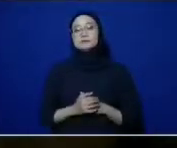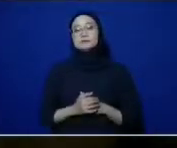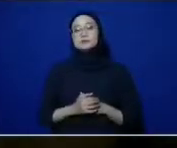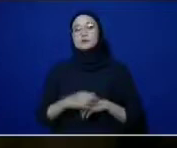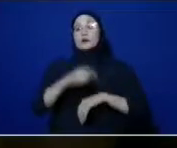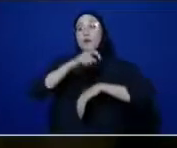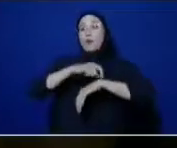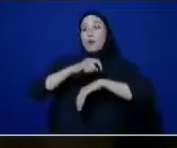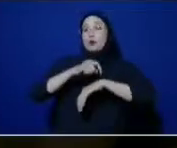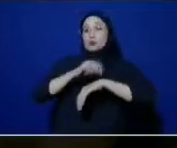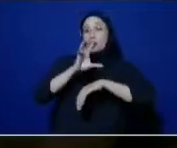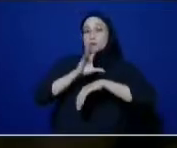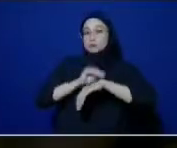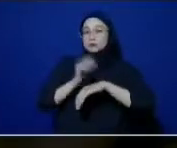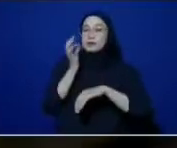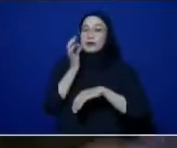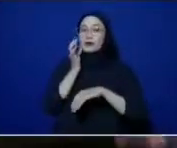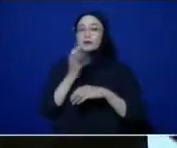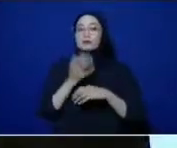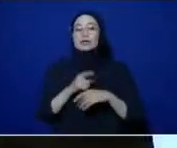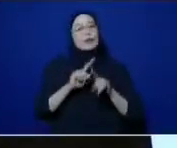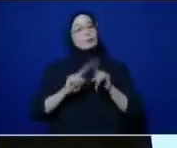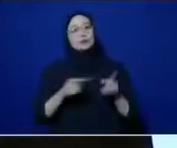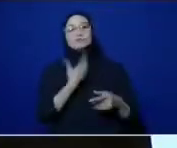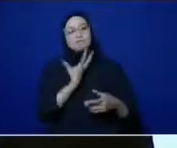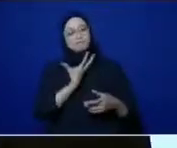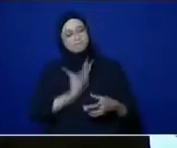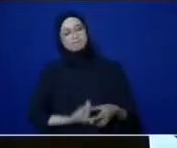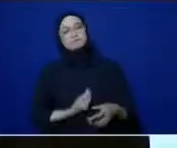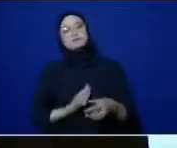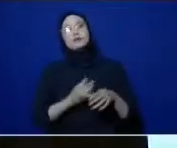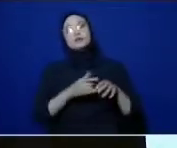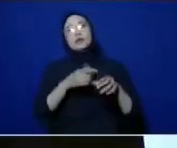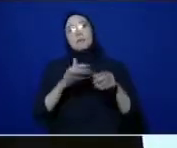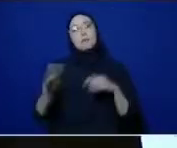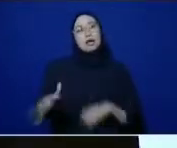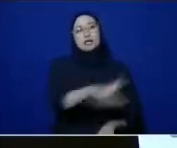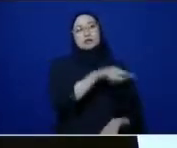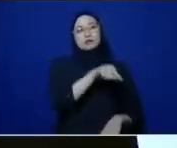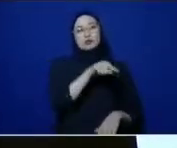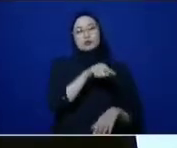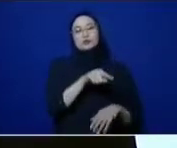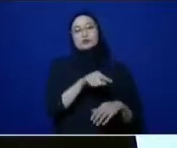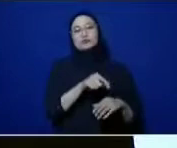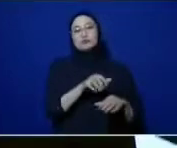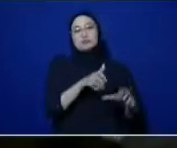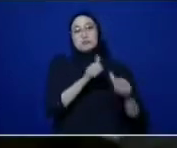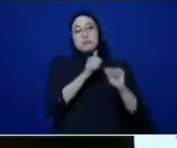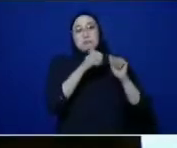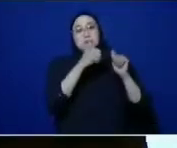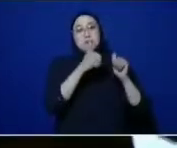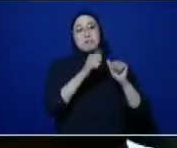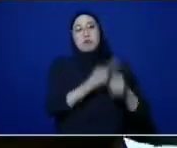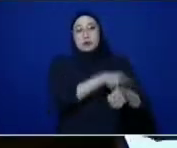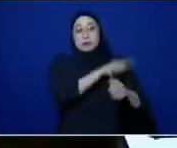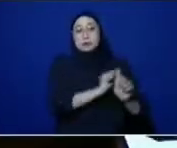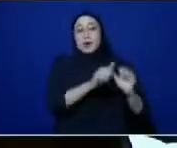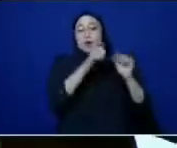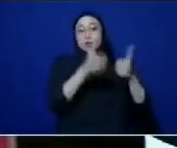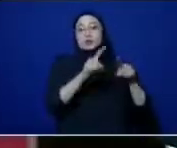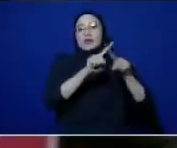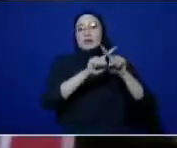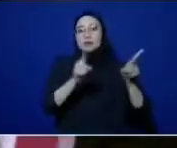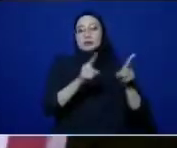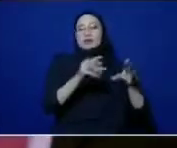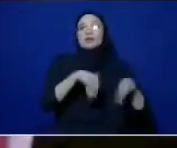mohon maaf, Bapak Prabowo. Lihatin bahwa hal yang begitu waktu strategis, habis. Kita izinkan perusahaan-perusahaan asing. Waktu sudah habis.